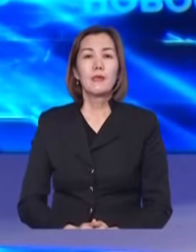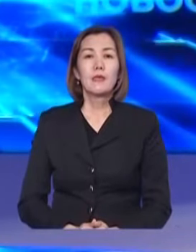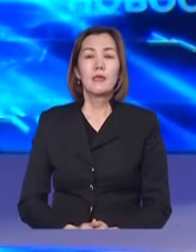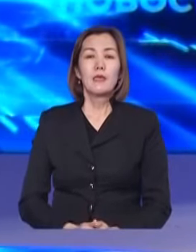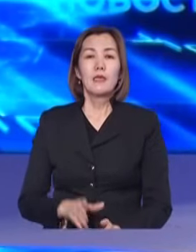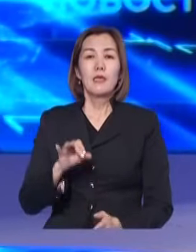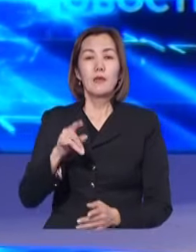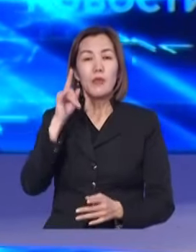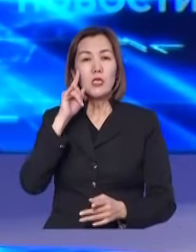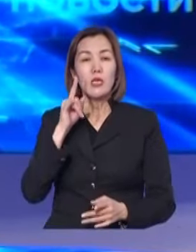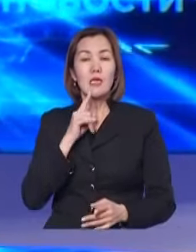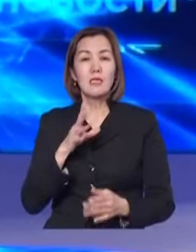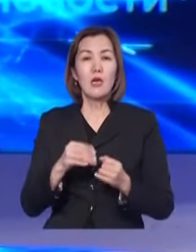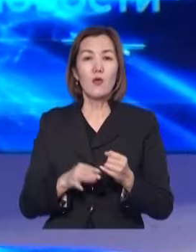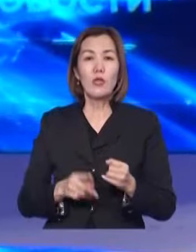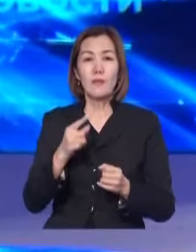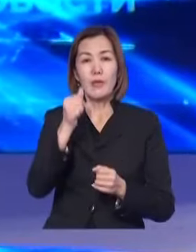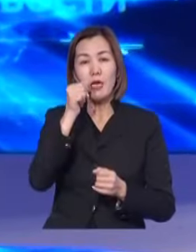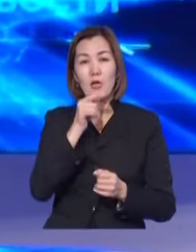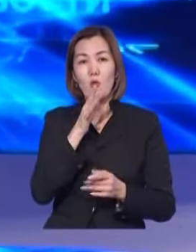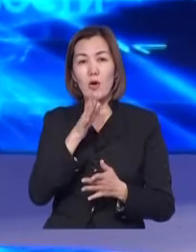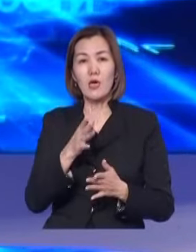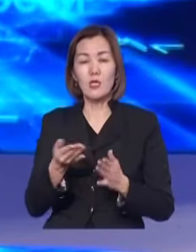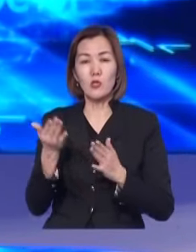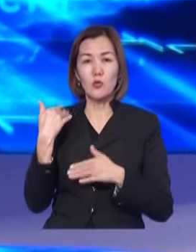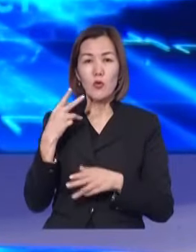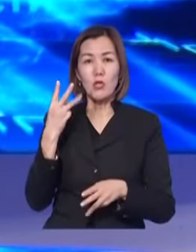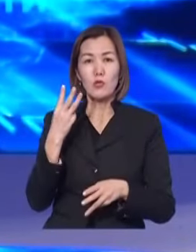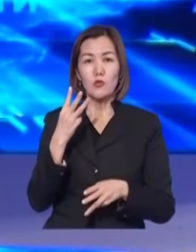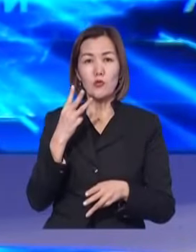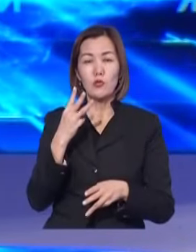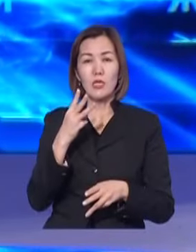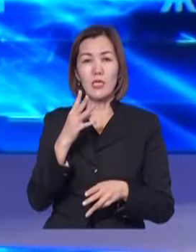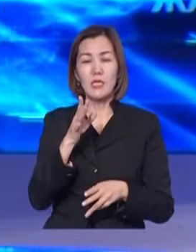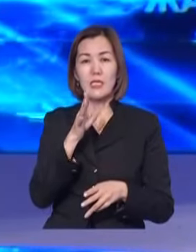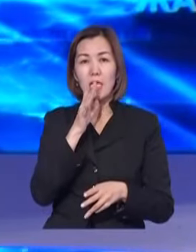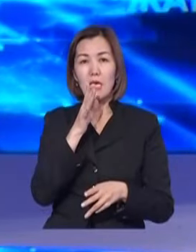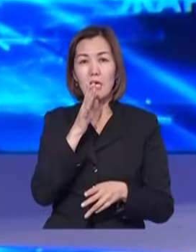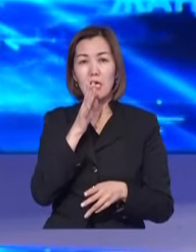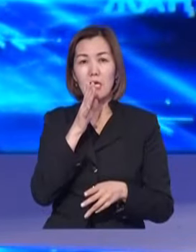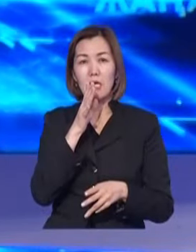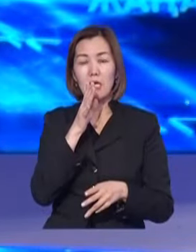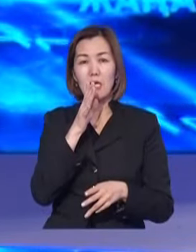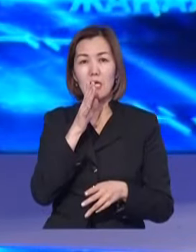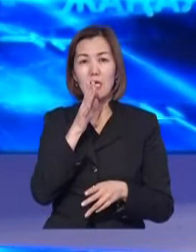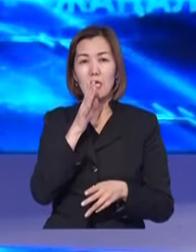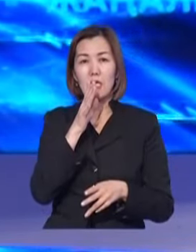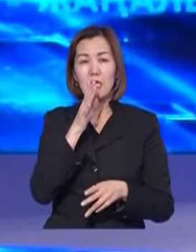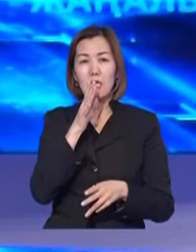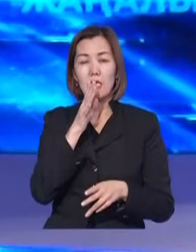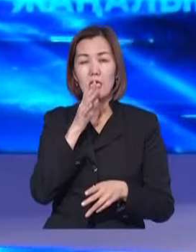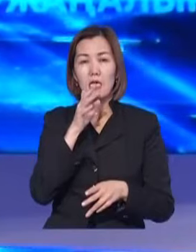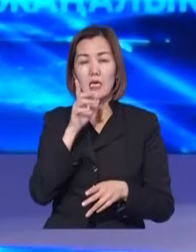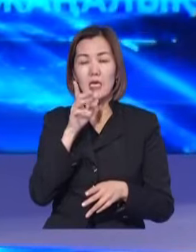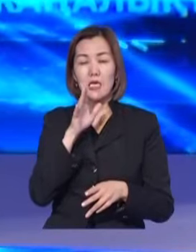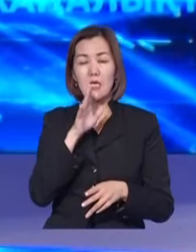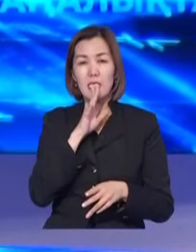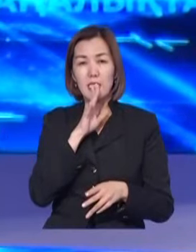Еңбекші Қазақ ауданында бір айдан аса уақыт бұрын жоғалған 3 жастағы Айя София кісі қолынан мерт болуы